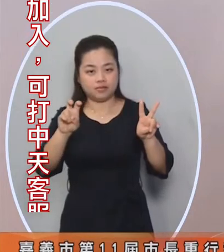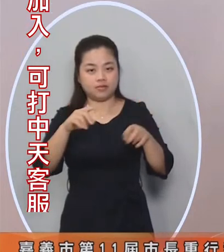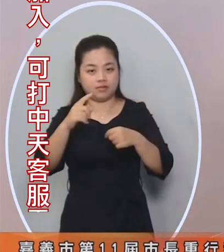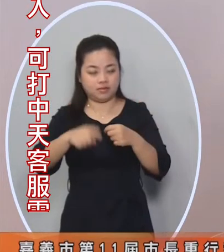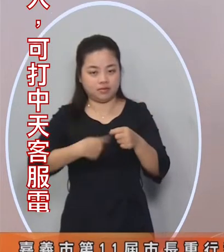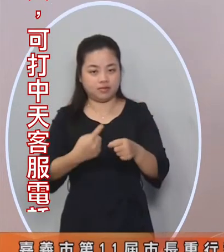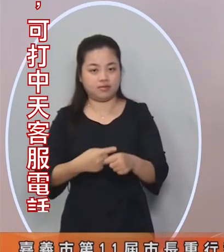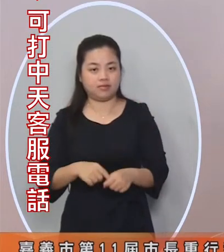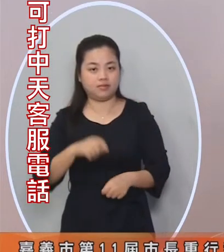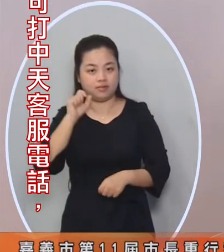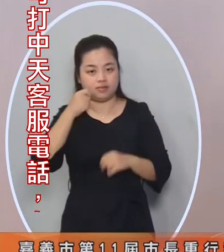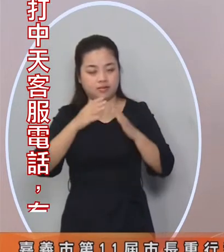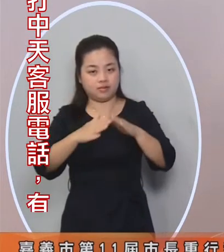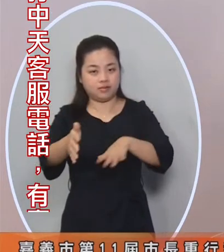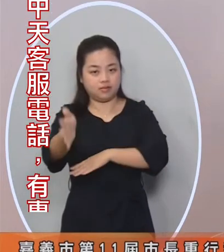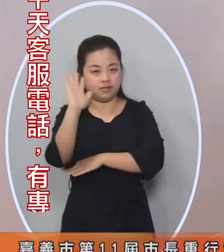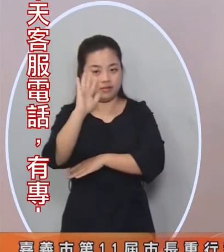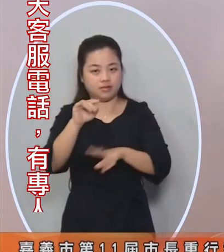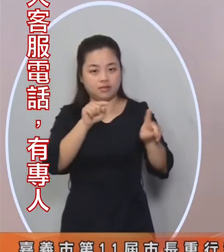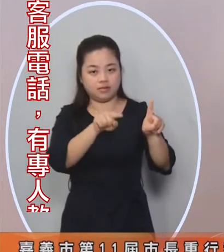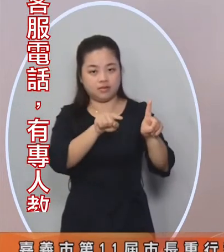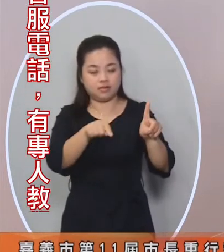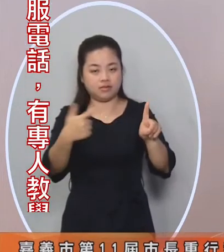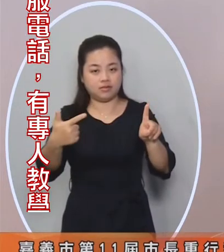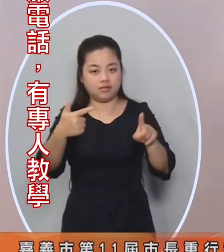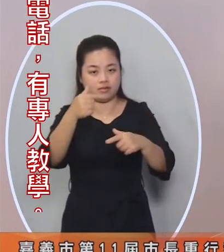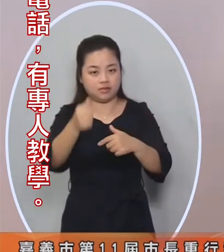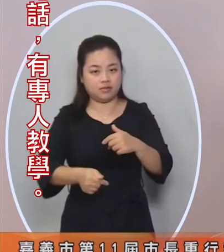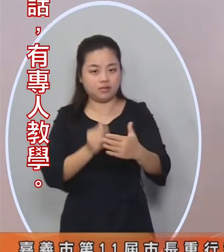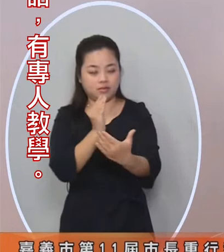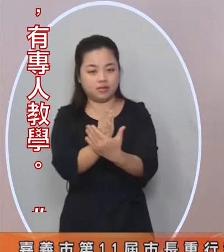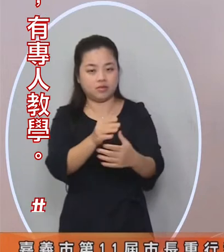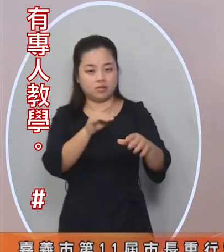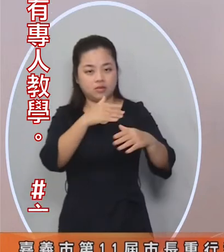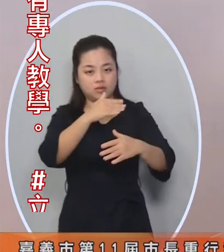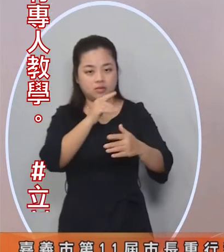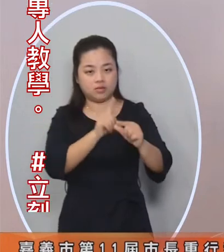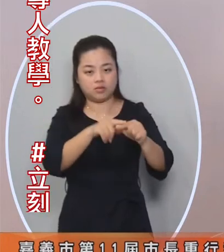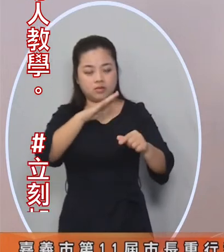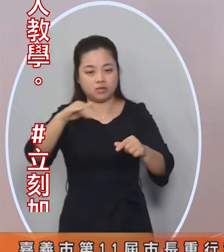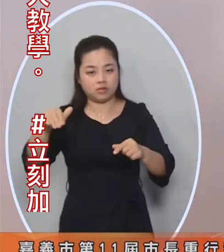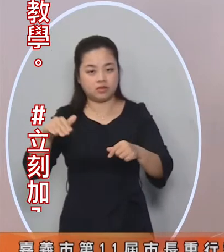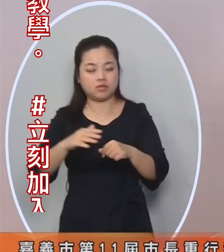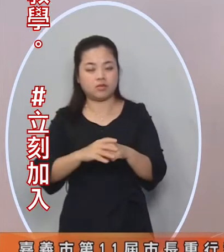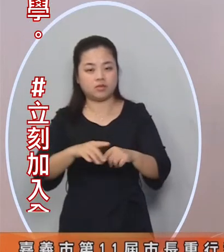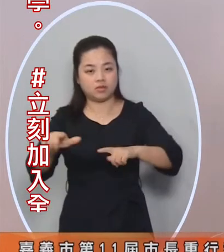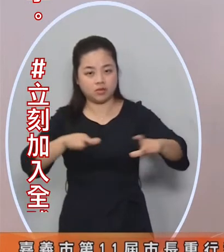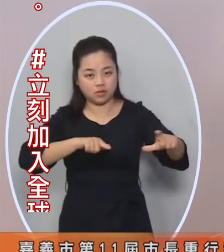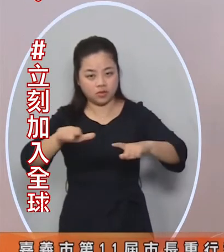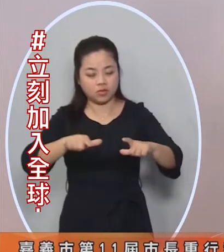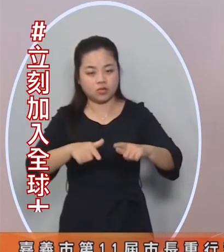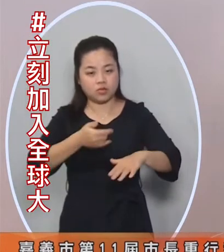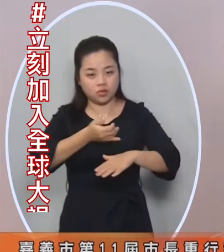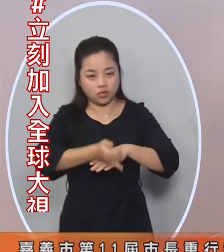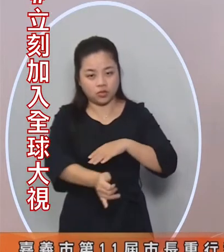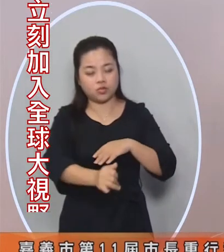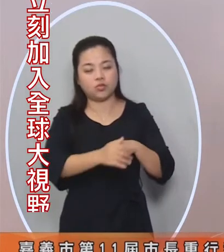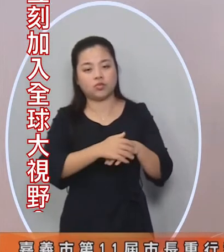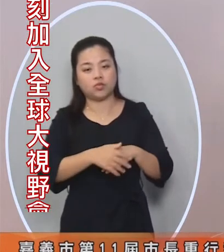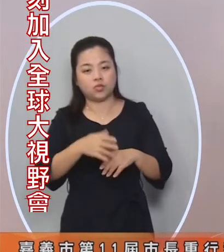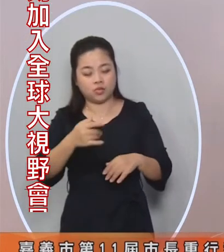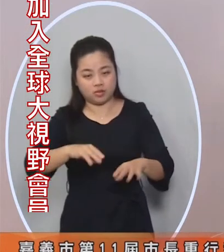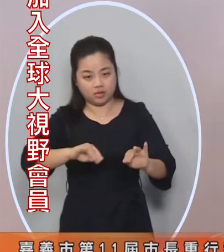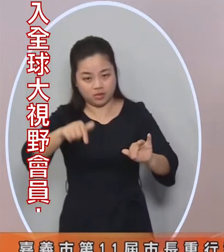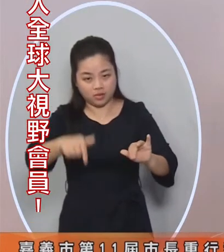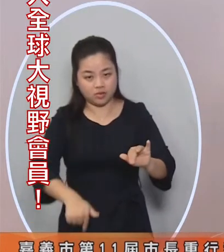2020年，嘉义市政府1.6亿重金打造的中山公园滑草场及溜滑梯，地底下还有抗